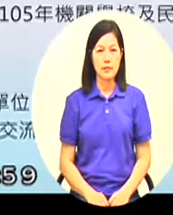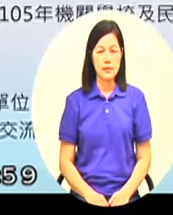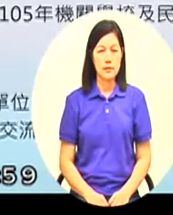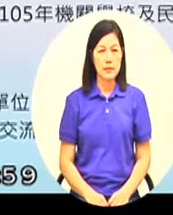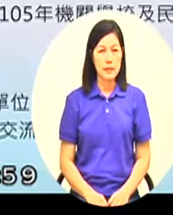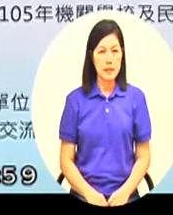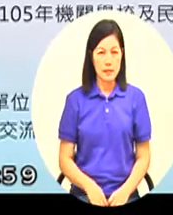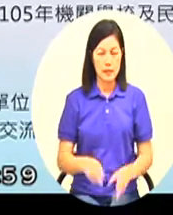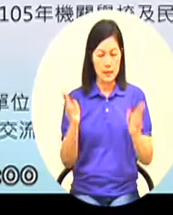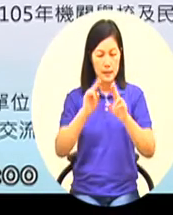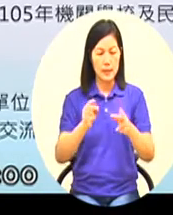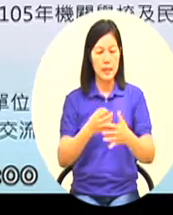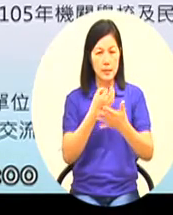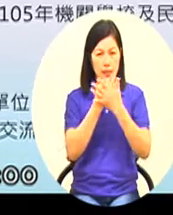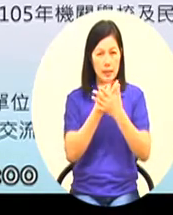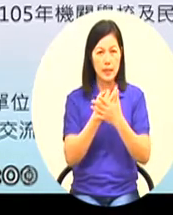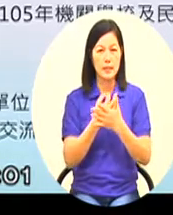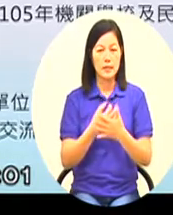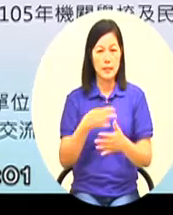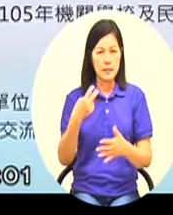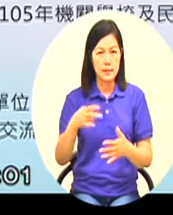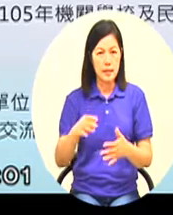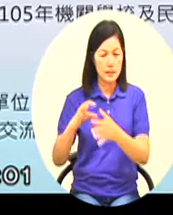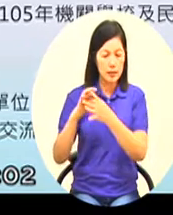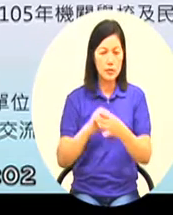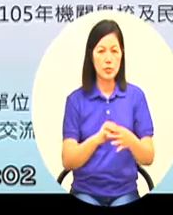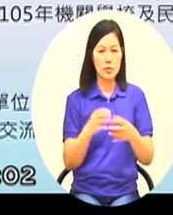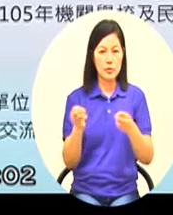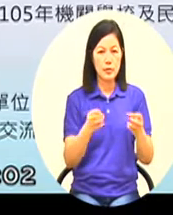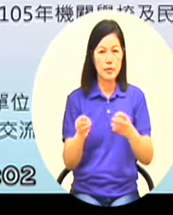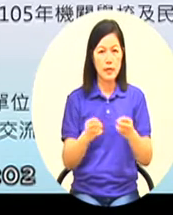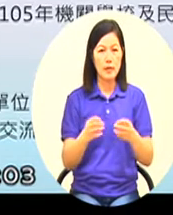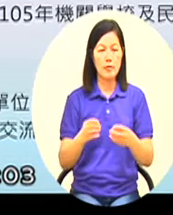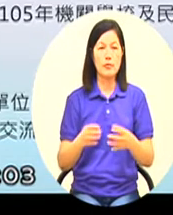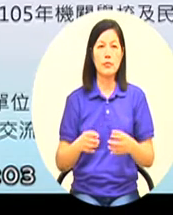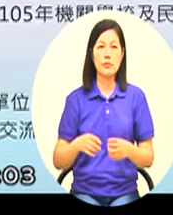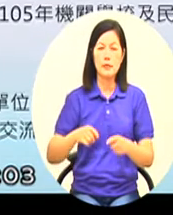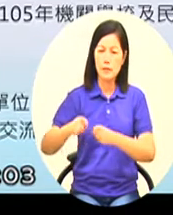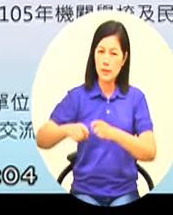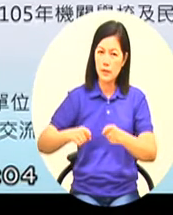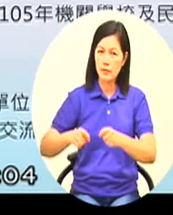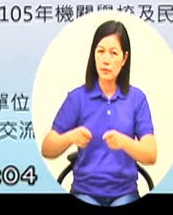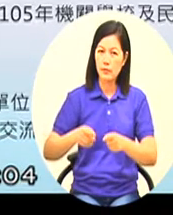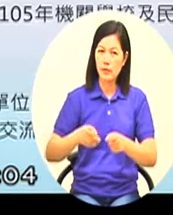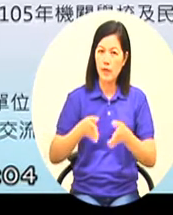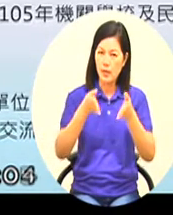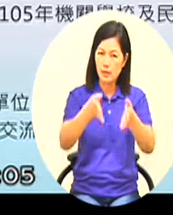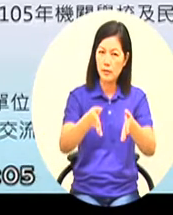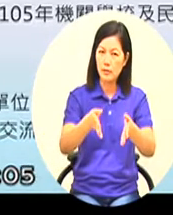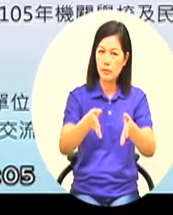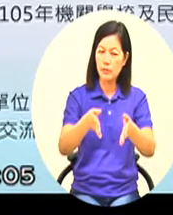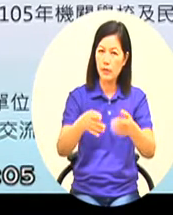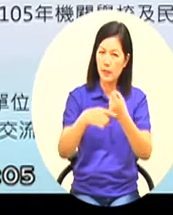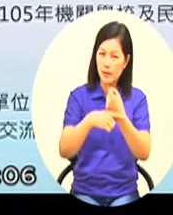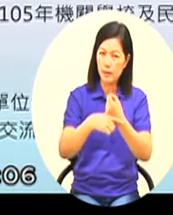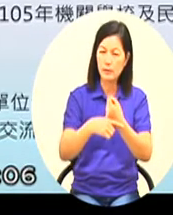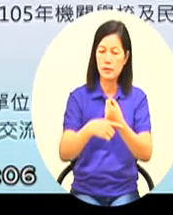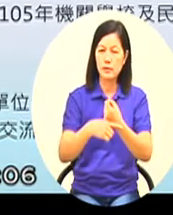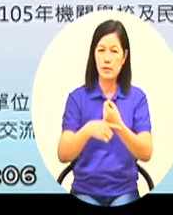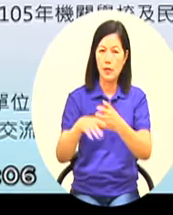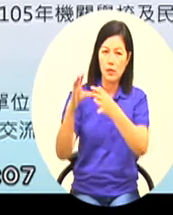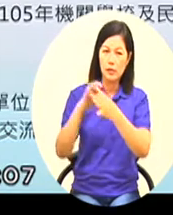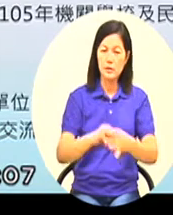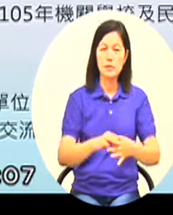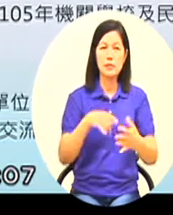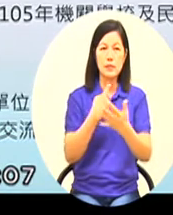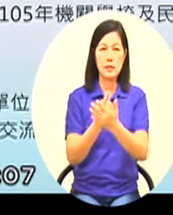的部分也持续的来检讨各项的一个行动的一个策略跟方案，那持续的来参加有